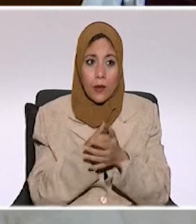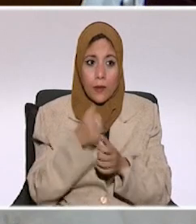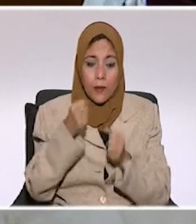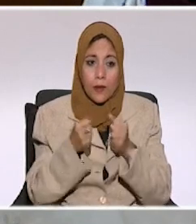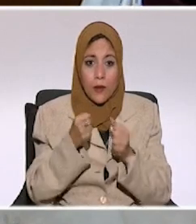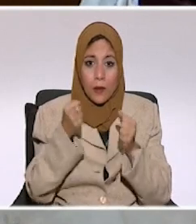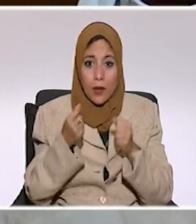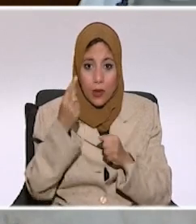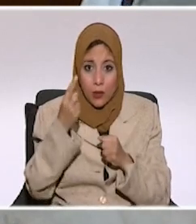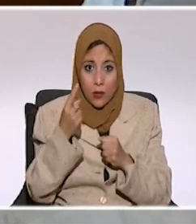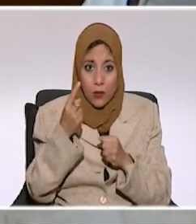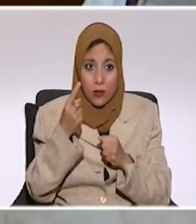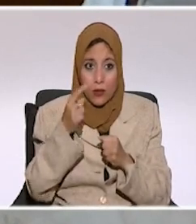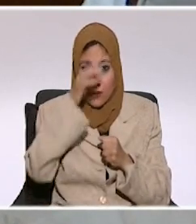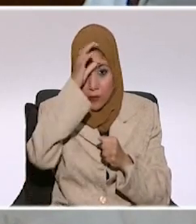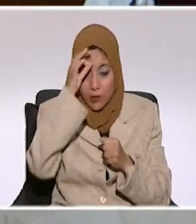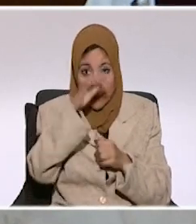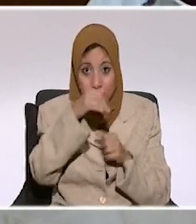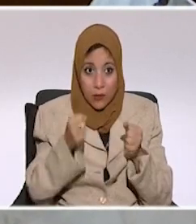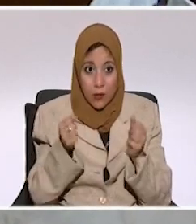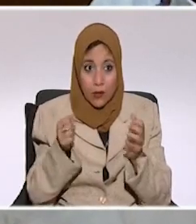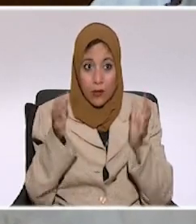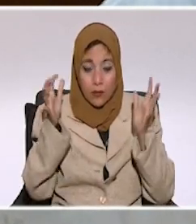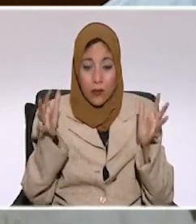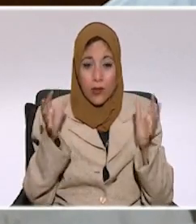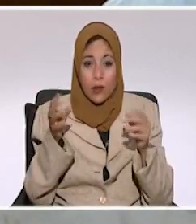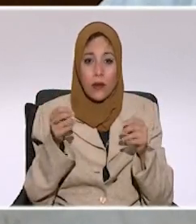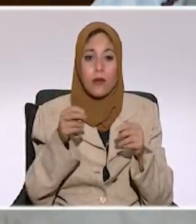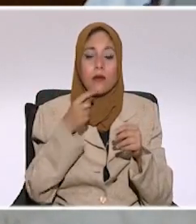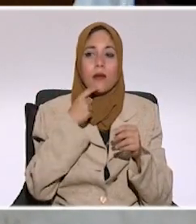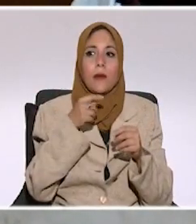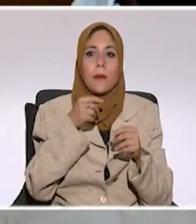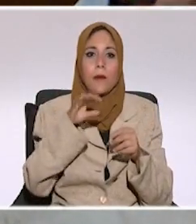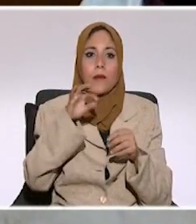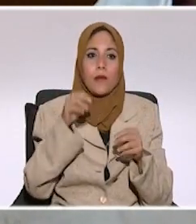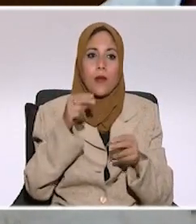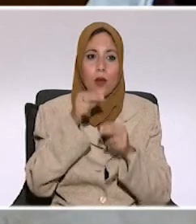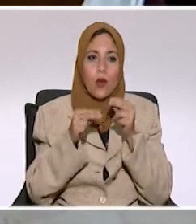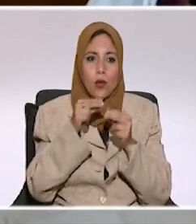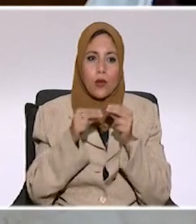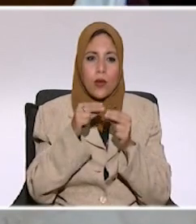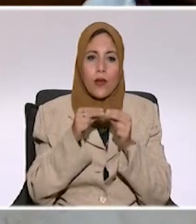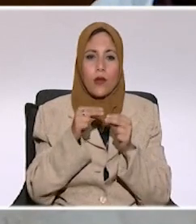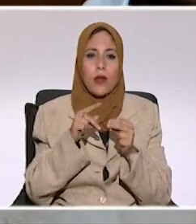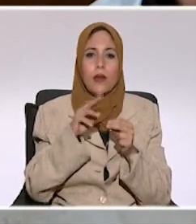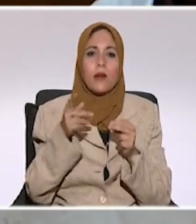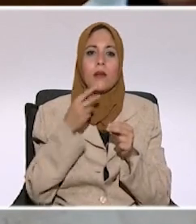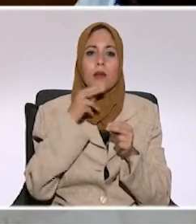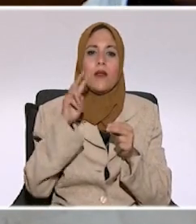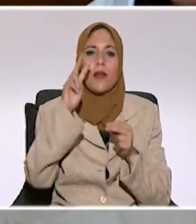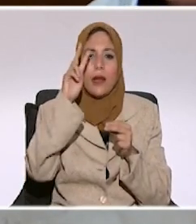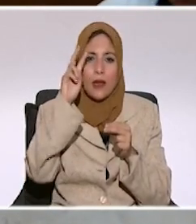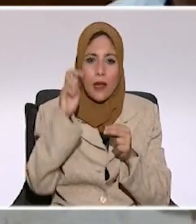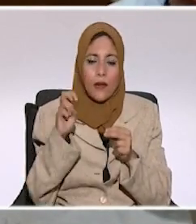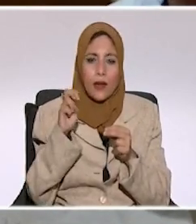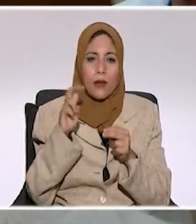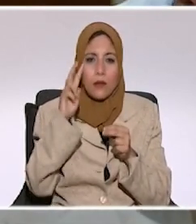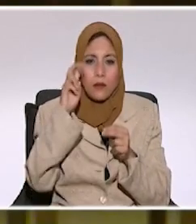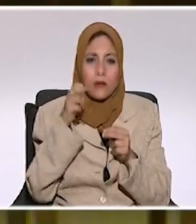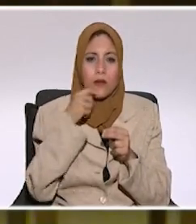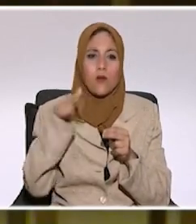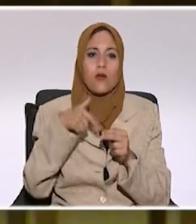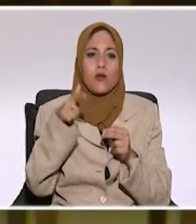الأولانية نوع بيجو 2016، لونها برضو الموكا ده والشامبين ده، أنا معرفش الاسم ده، اللون ده اسمه إيه.